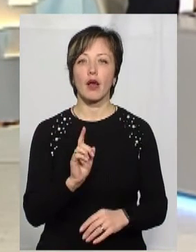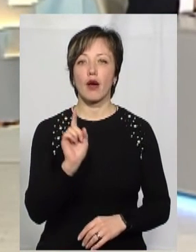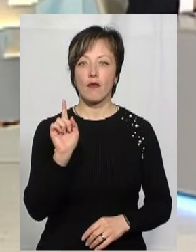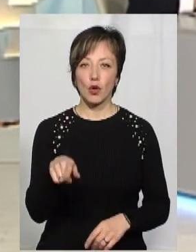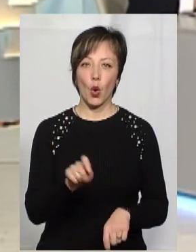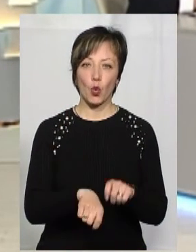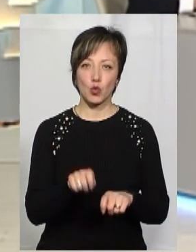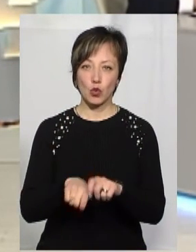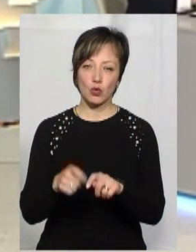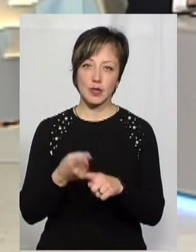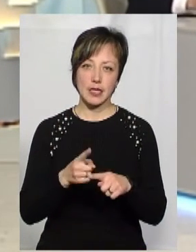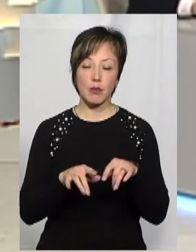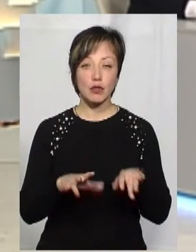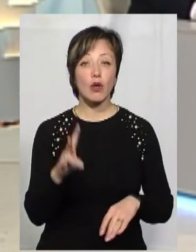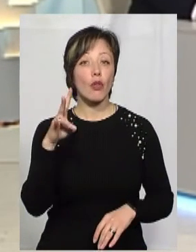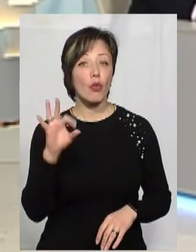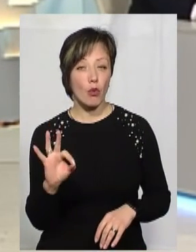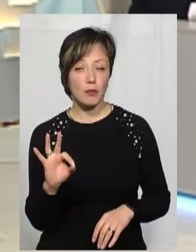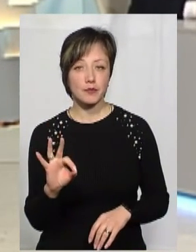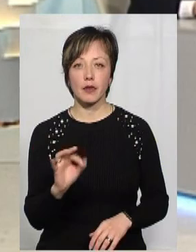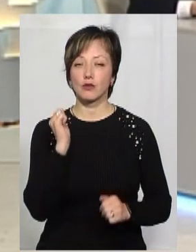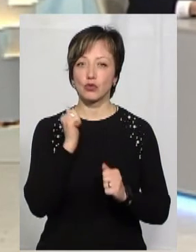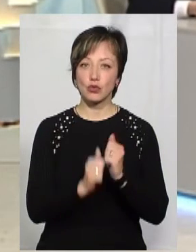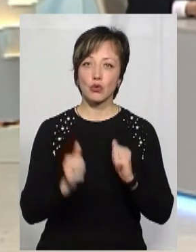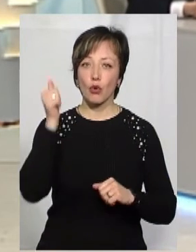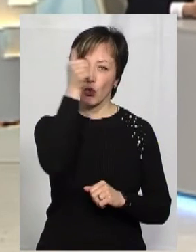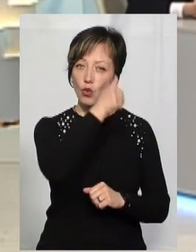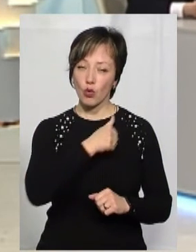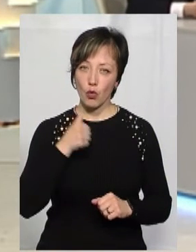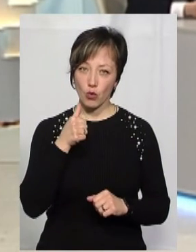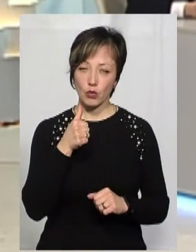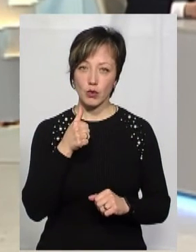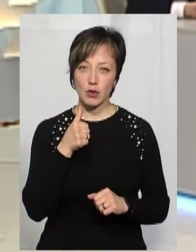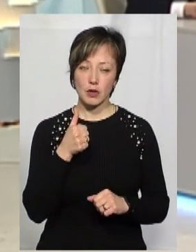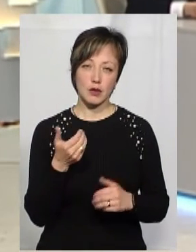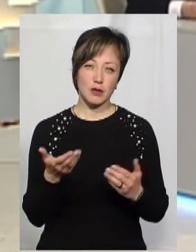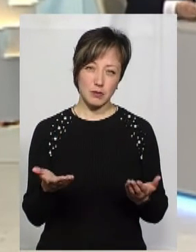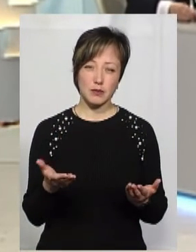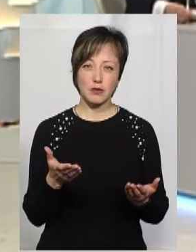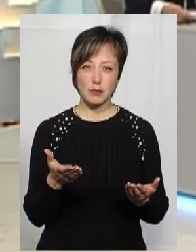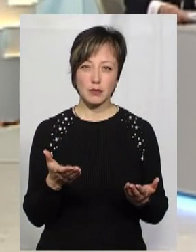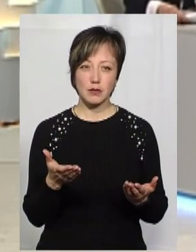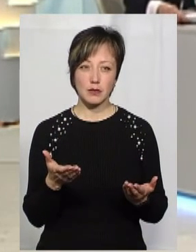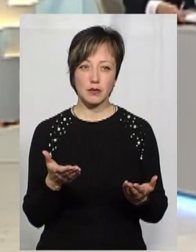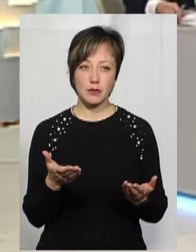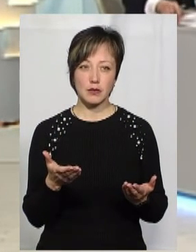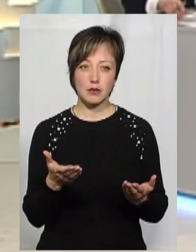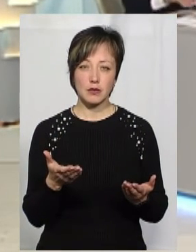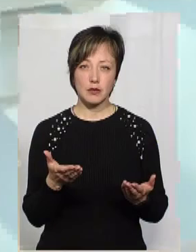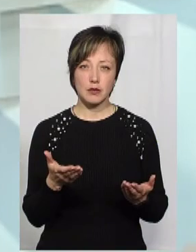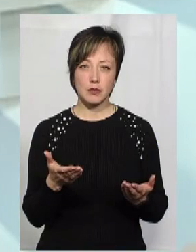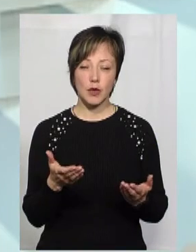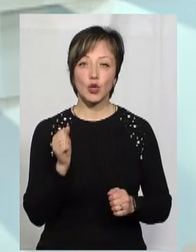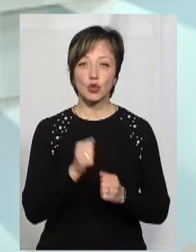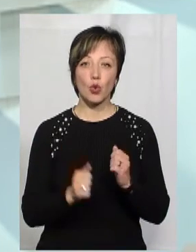вони контролюють цей процес. Однак, щороку, або в залежності, як складаються умови, або як складається